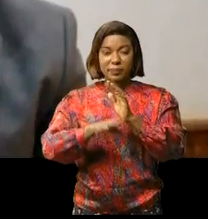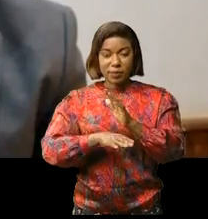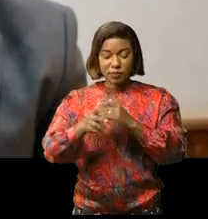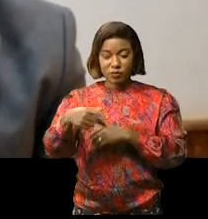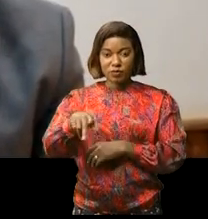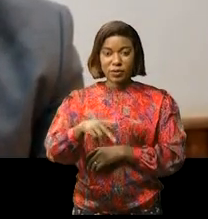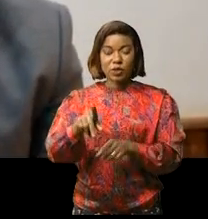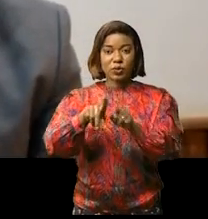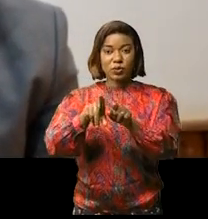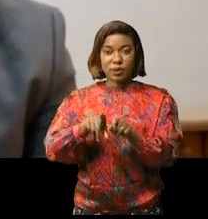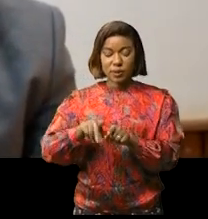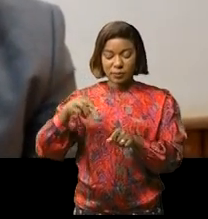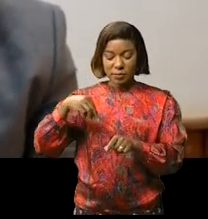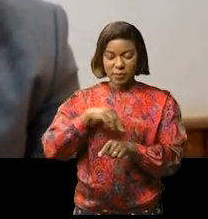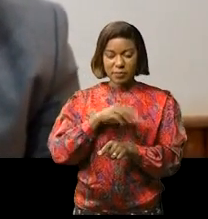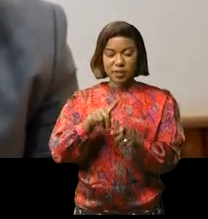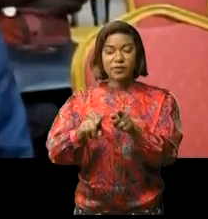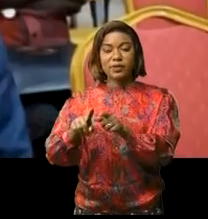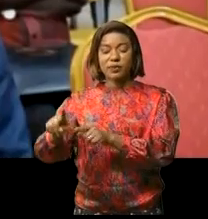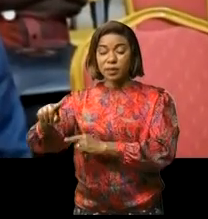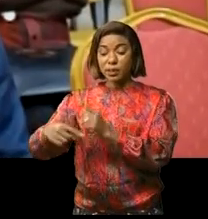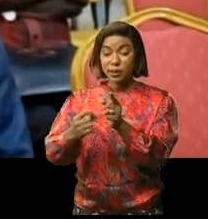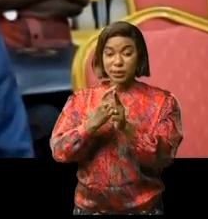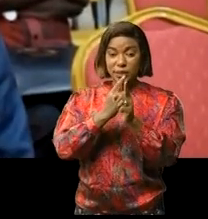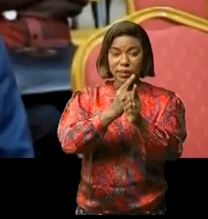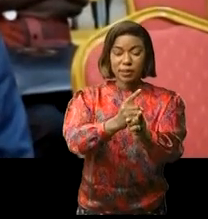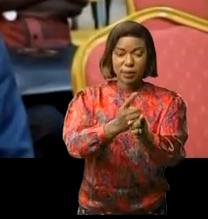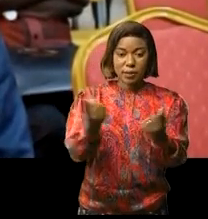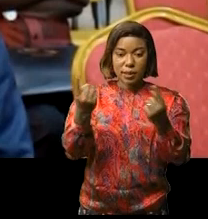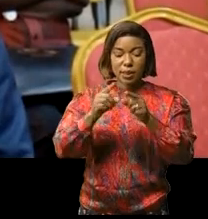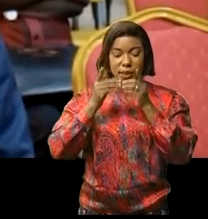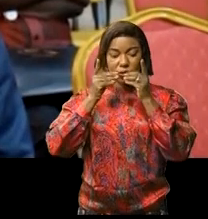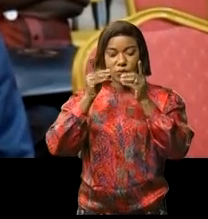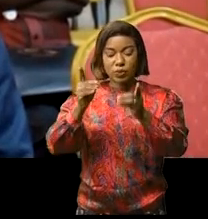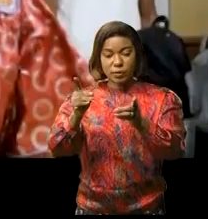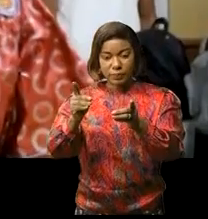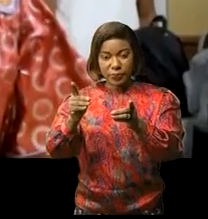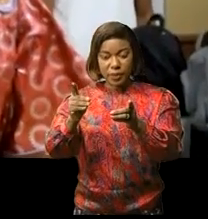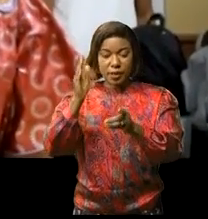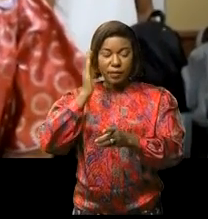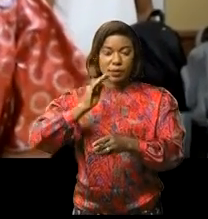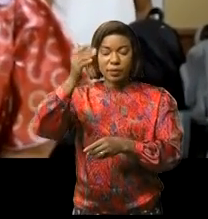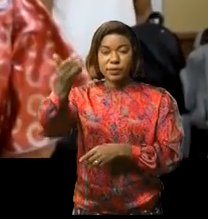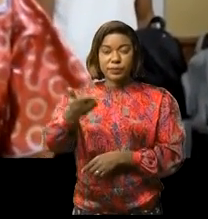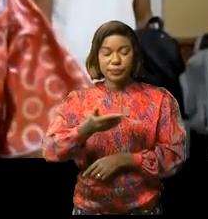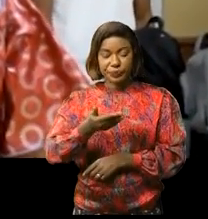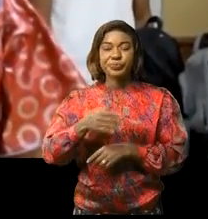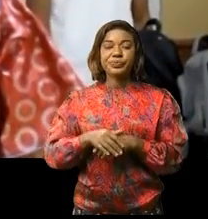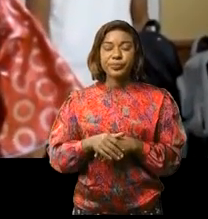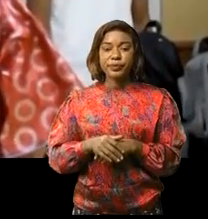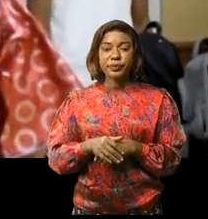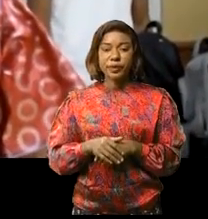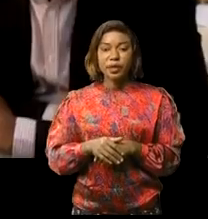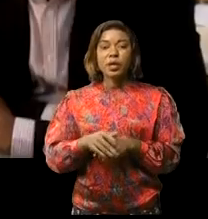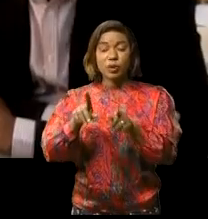et de quelques membres du Conseil provincial de sécurité. Dans son mot de bienvenue, La bourgmestre de la commune de Dibindi,